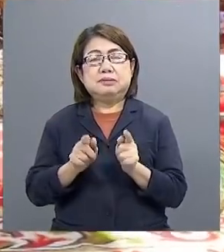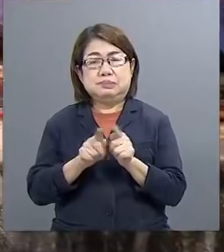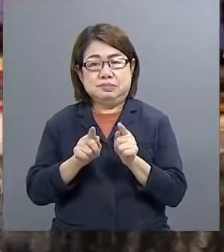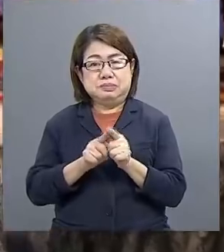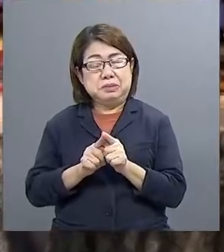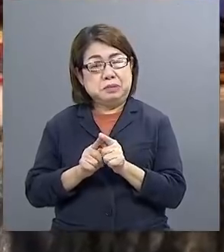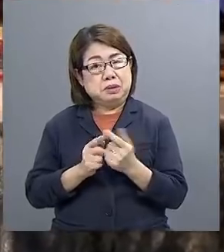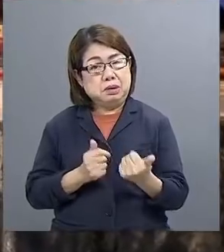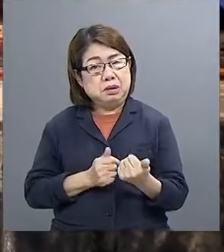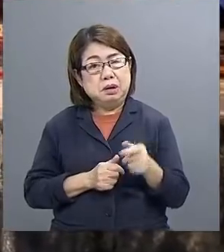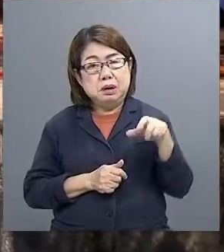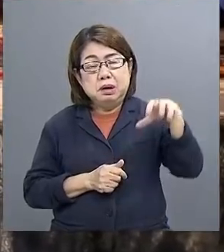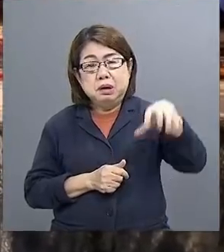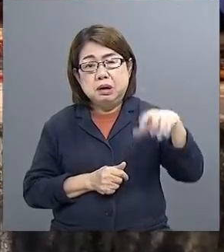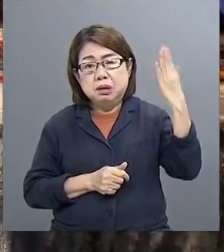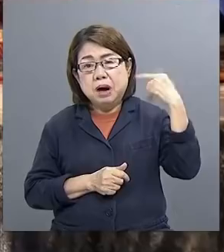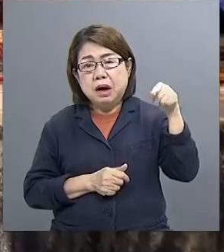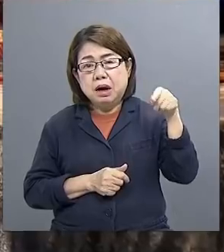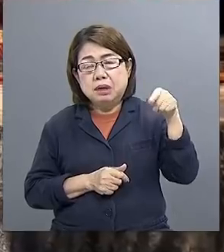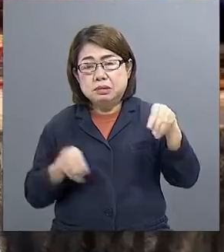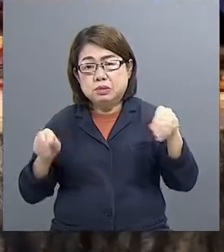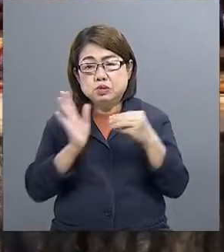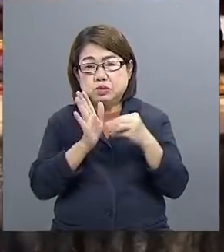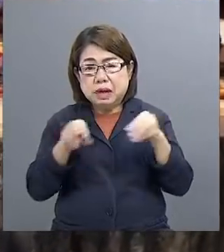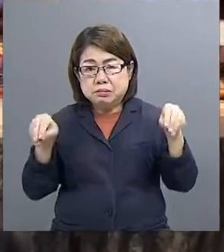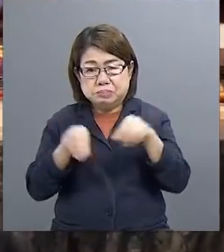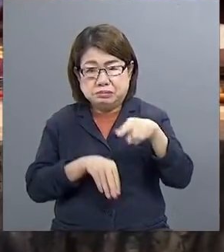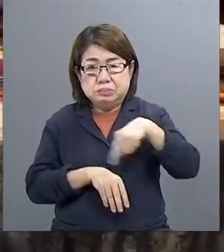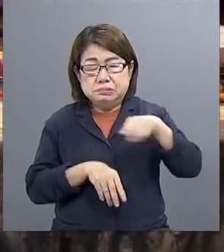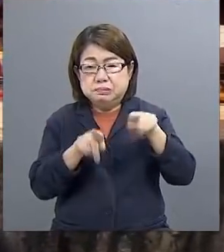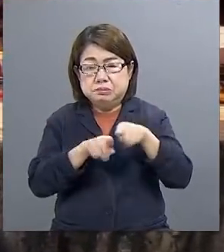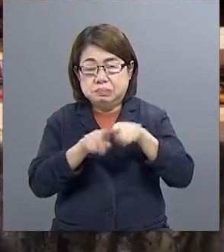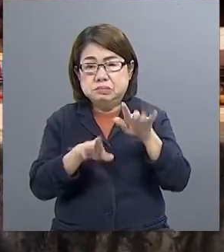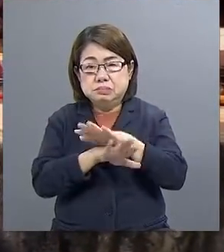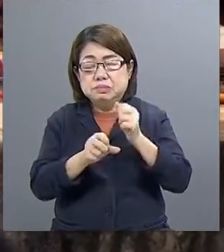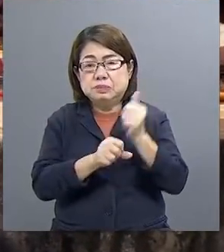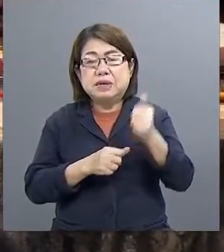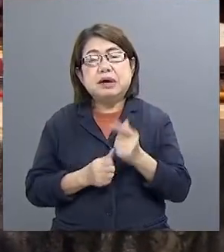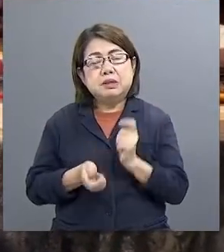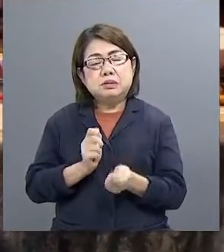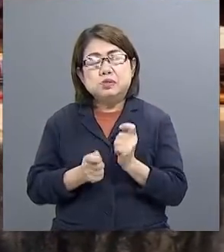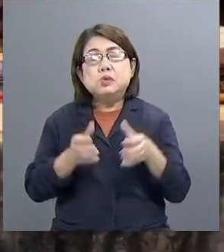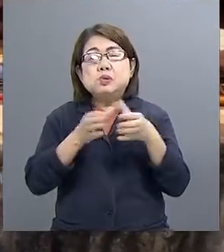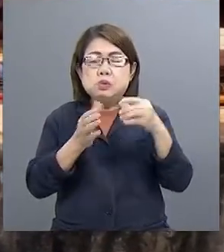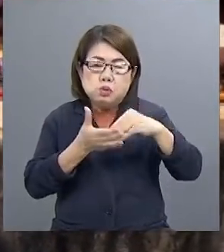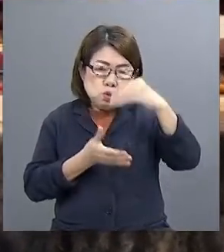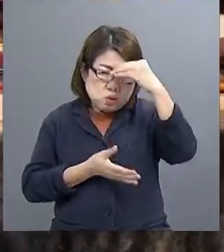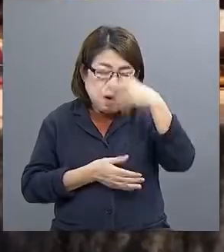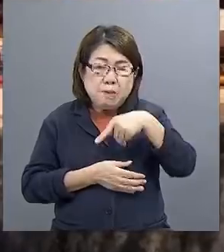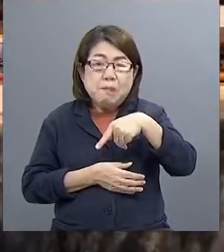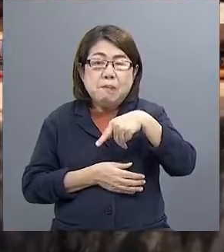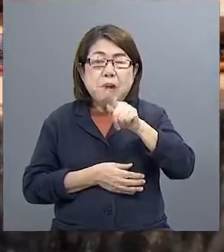อยู่ด้วยกันได้ร้องไห้ดูแล้วเข้าไปเสียงบรรเลงแล้วก็บรรยากาศการเล่นดนตรีไทยของนักเรียนกลุ่มดนตรีไทยชั้นประถมศึกษาปีที่ 4-6